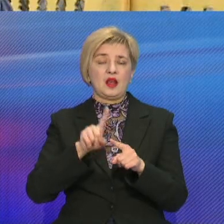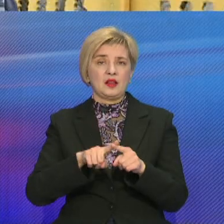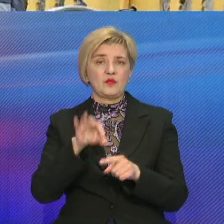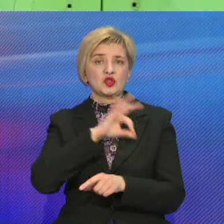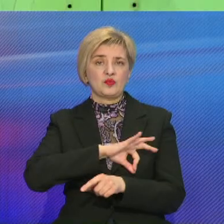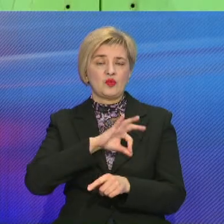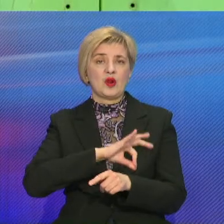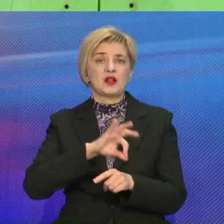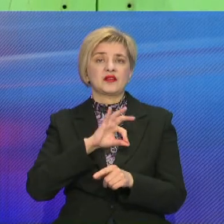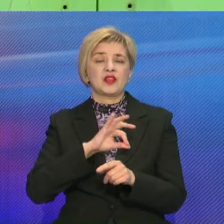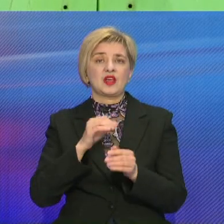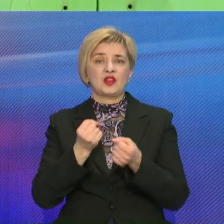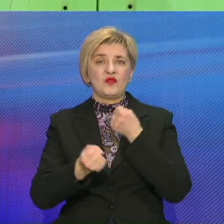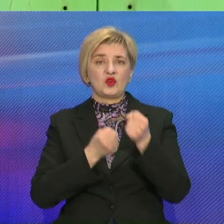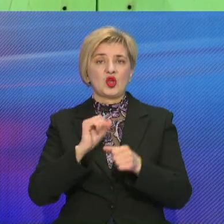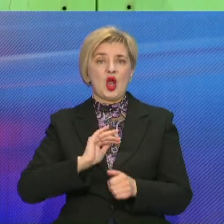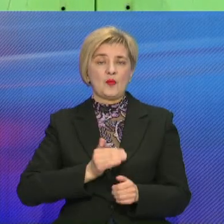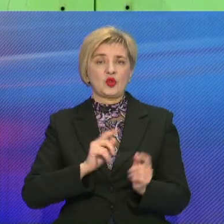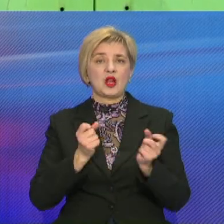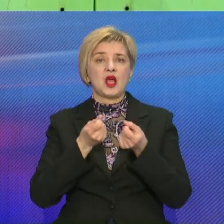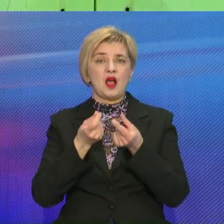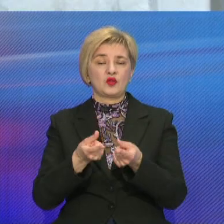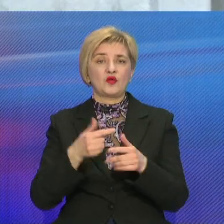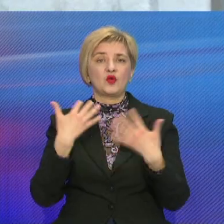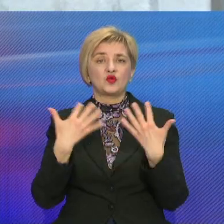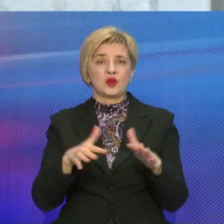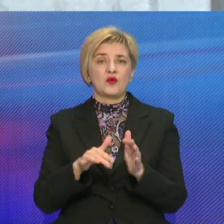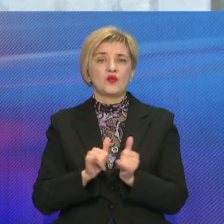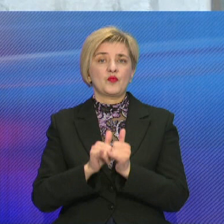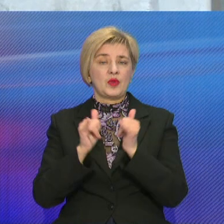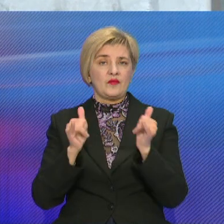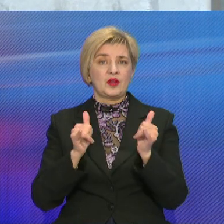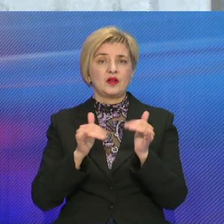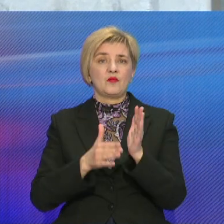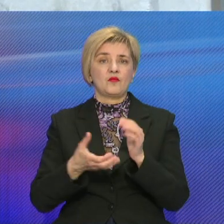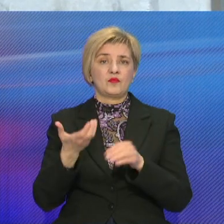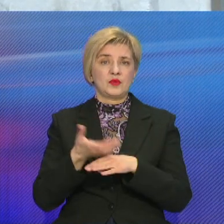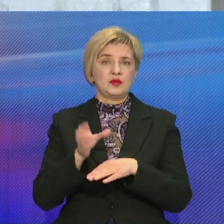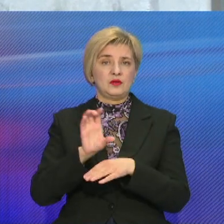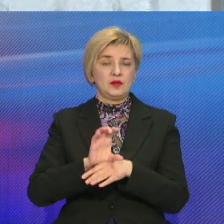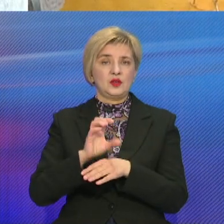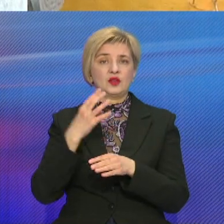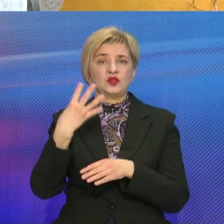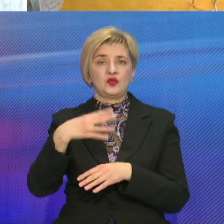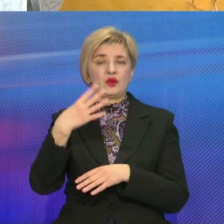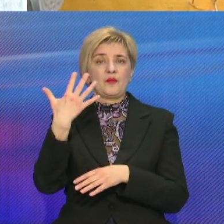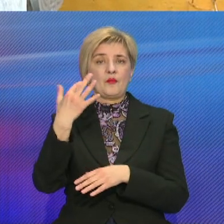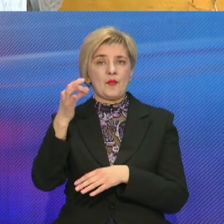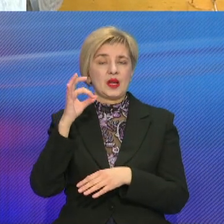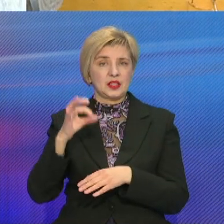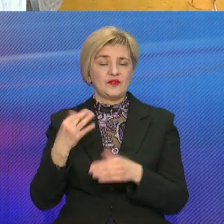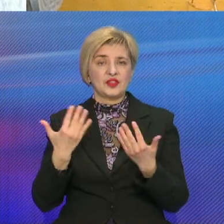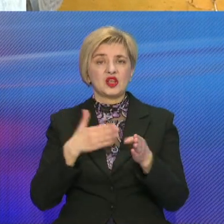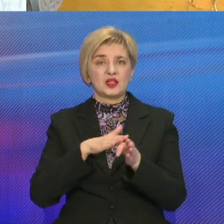использование твердых коммунальных отходов уже перевалило в городе Гродно 40%. Сейчас мы заканчиваем реализацию второй